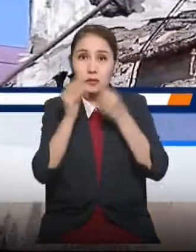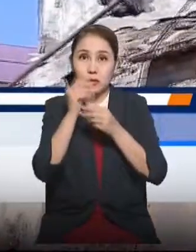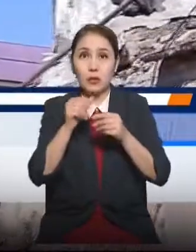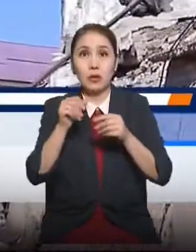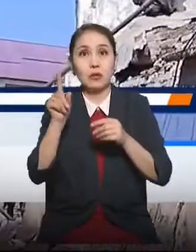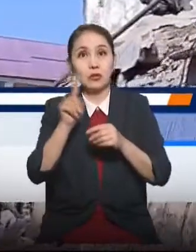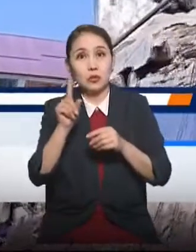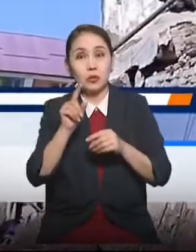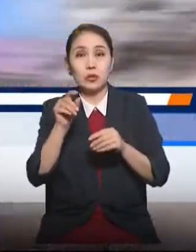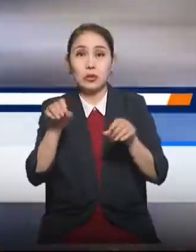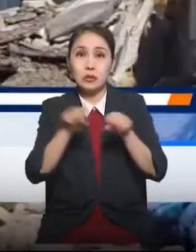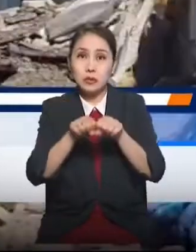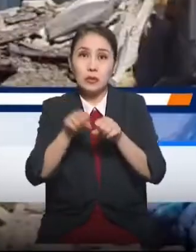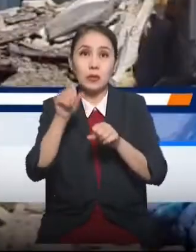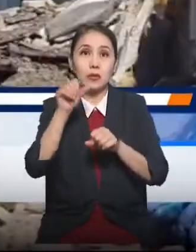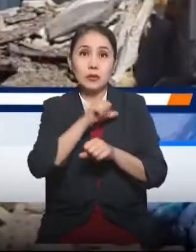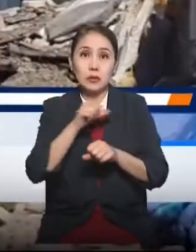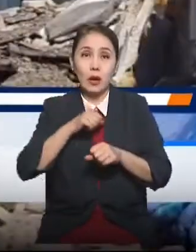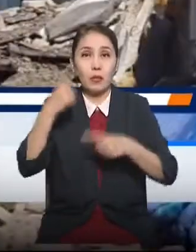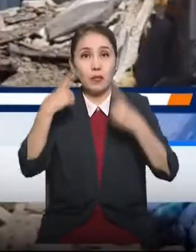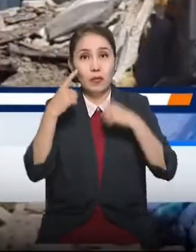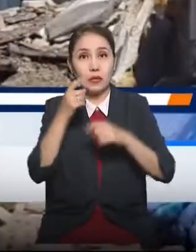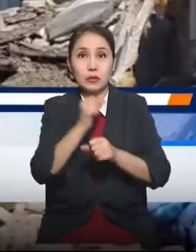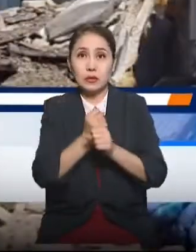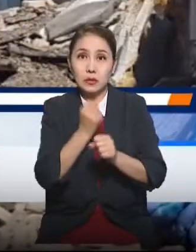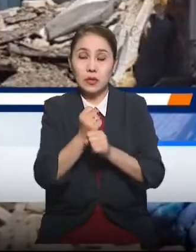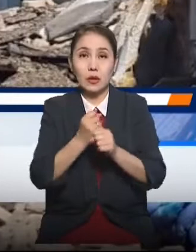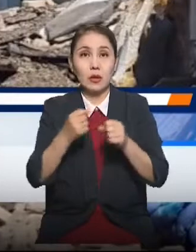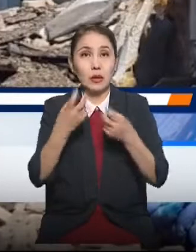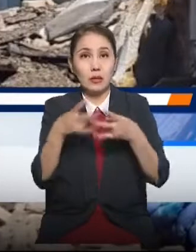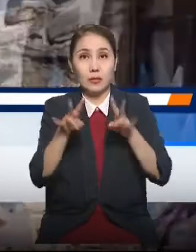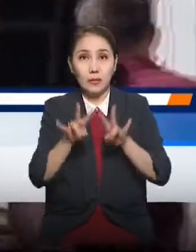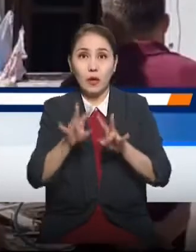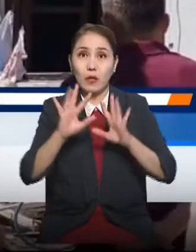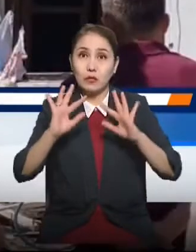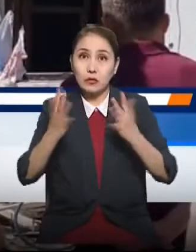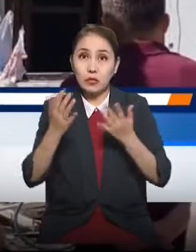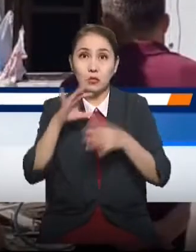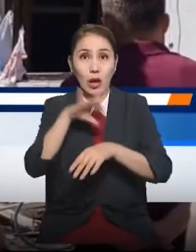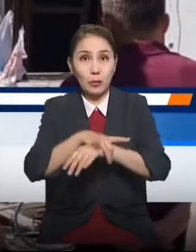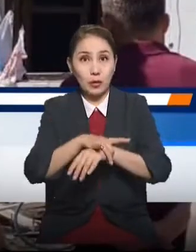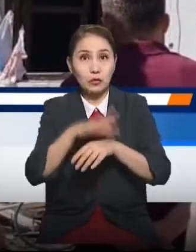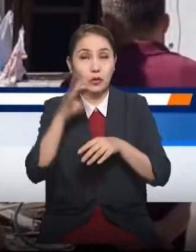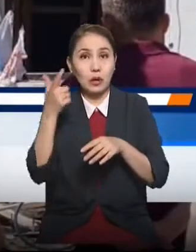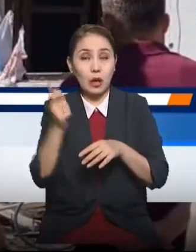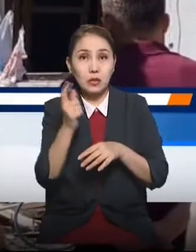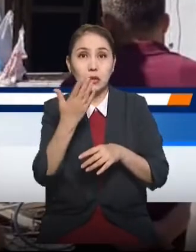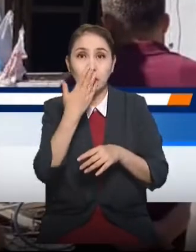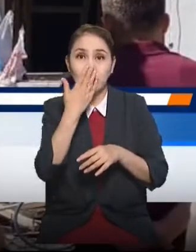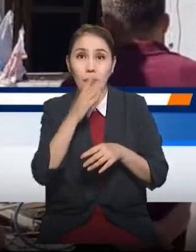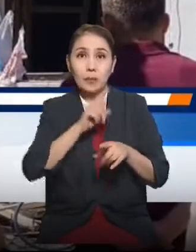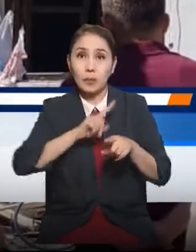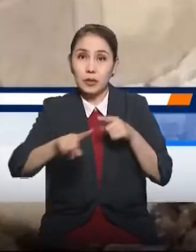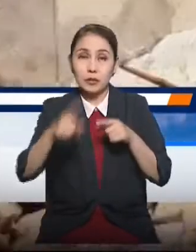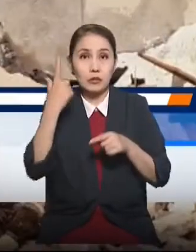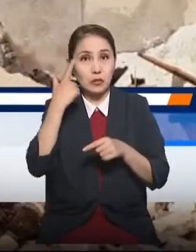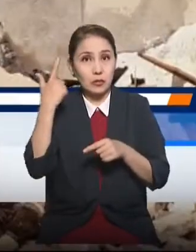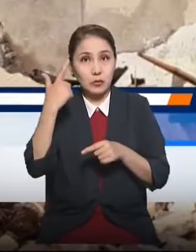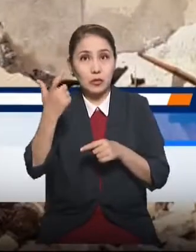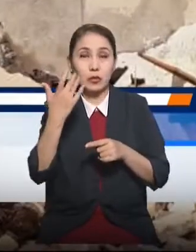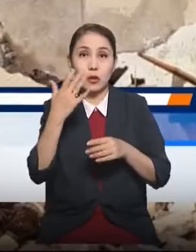в быту нестандартное газовое оборудование и самодельные приспособления. В случае обнаружения утечки природного газа необходимо